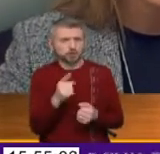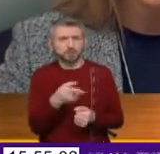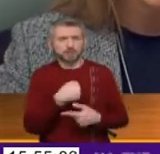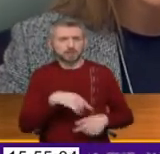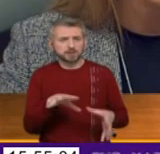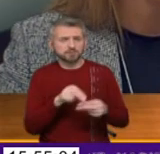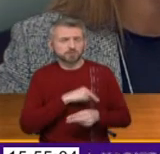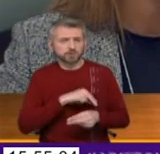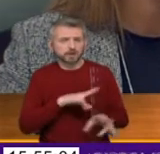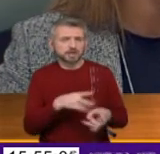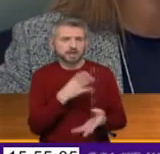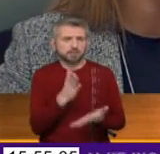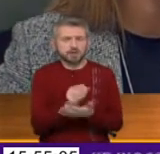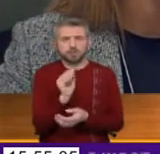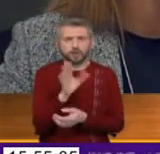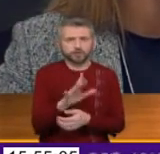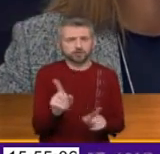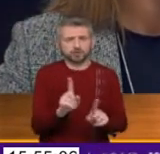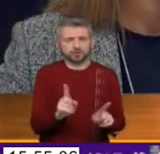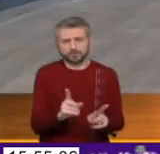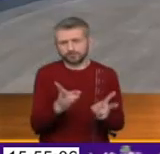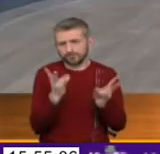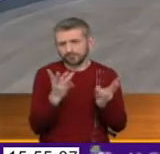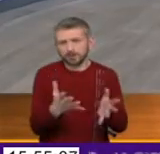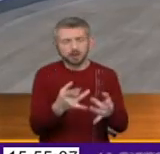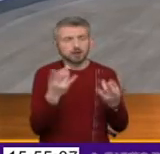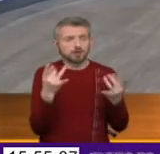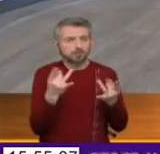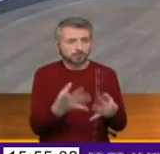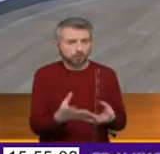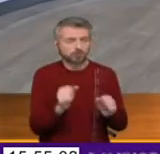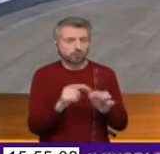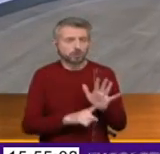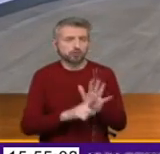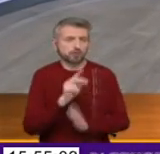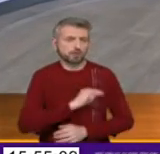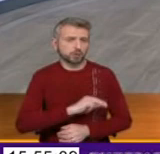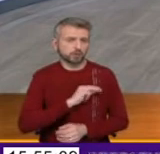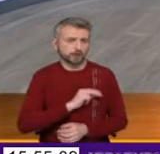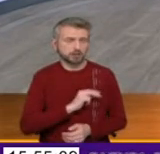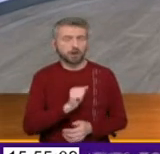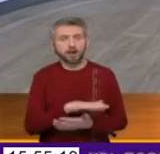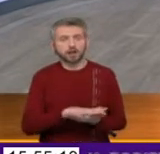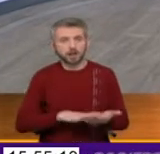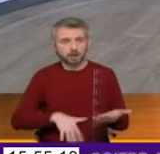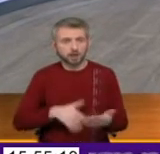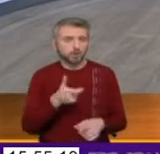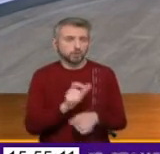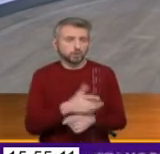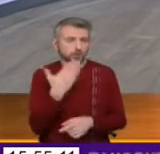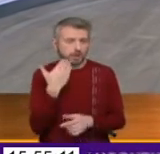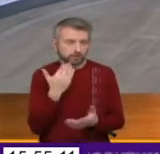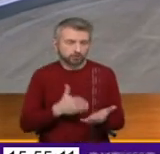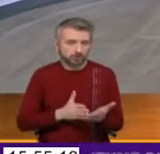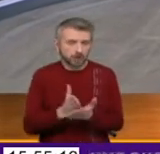треба мати якогось там посвідчення чи чогось. Можна просто починати працювати, а далі дуже легкий